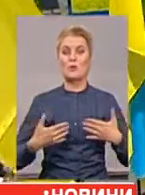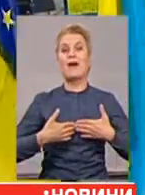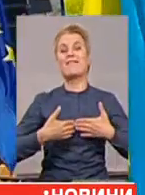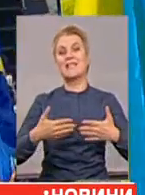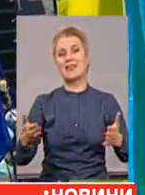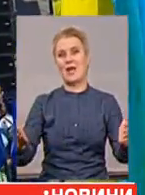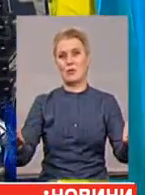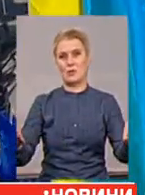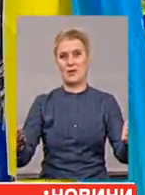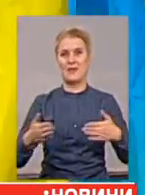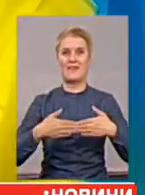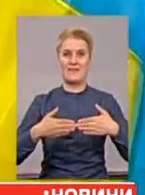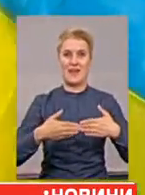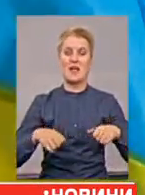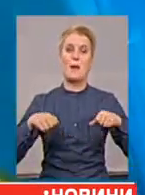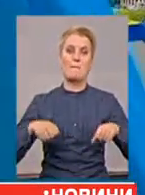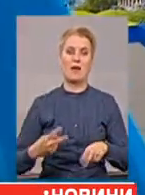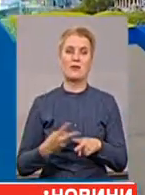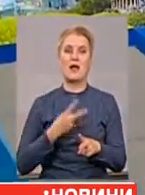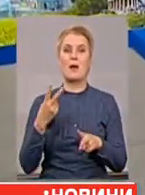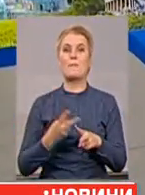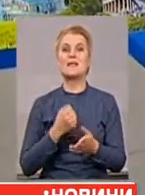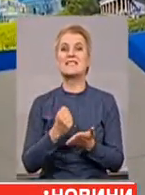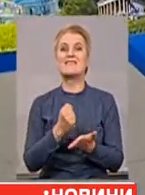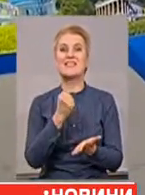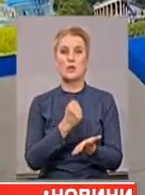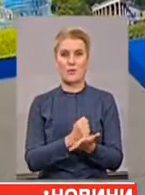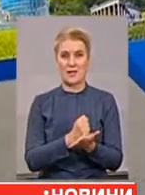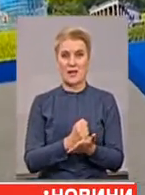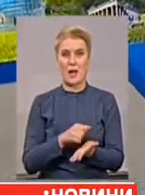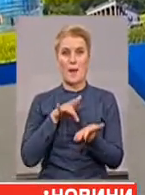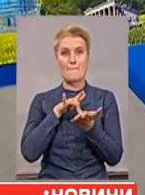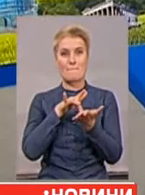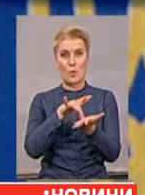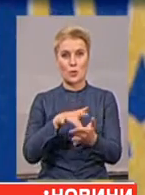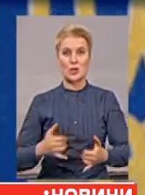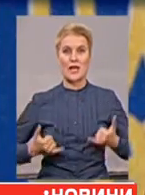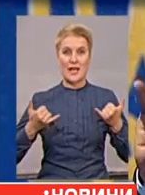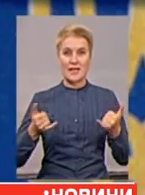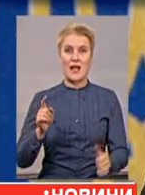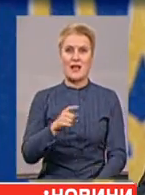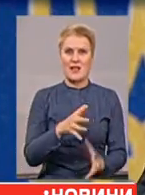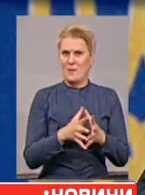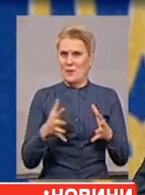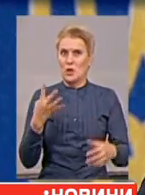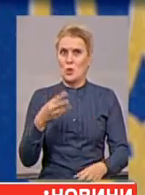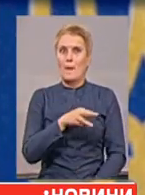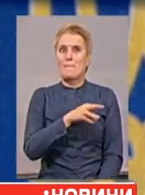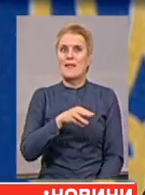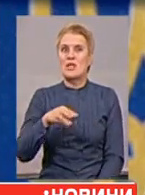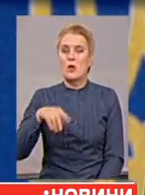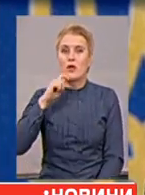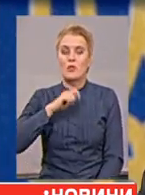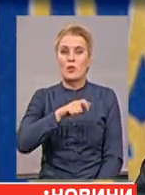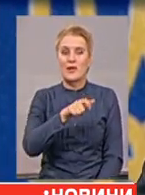двері і право для безвізових подорожей для тих уже більше 4 мільйонів